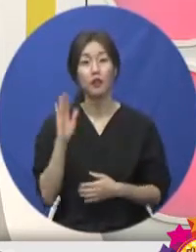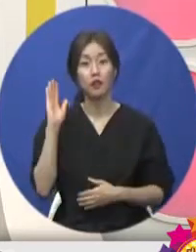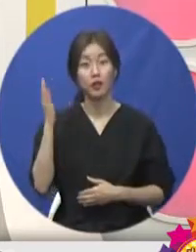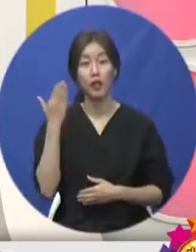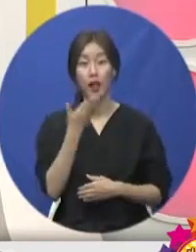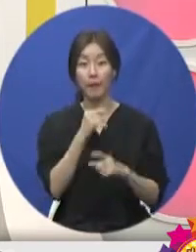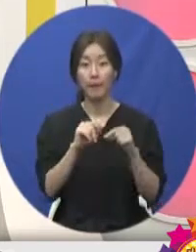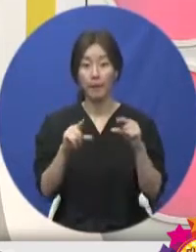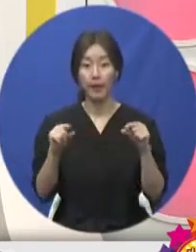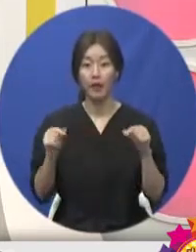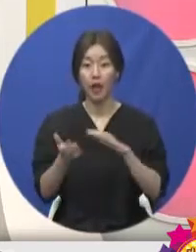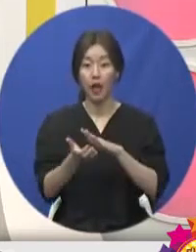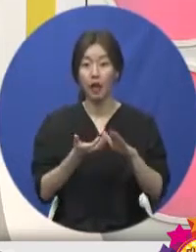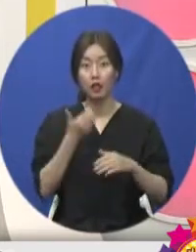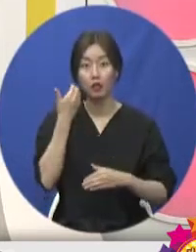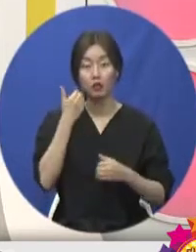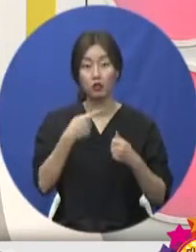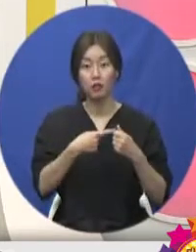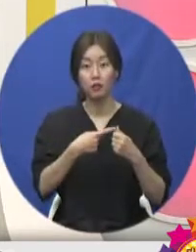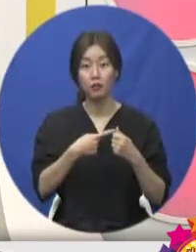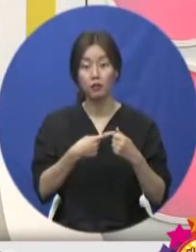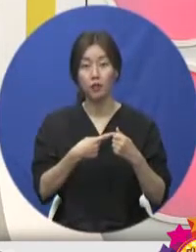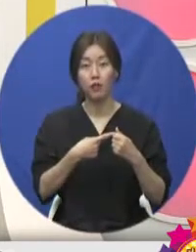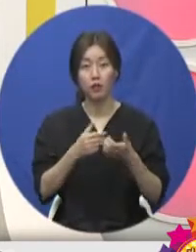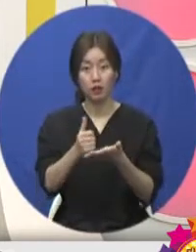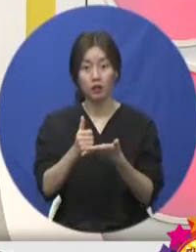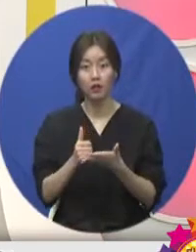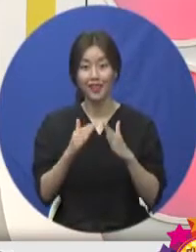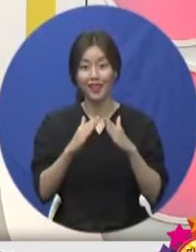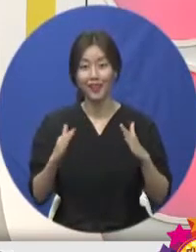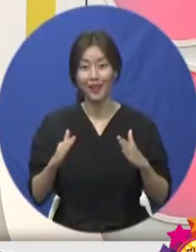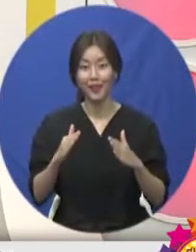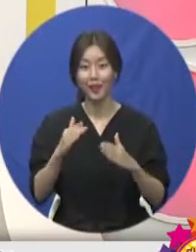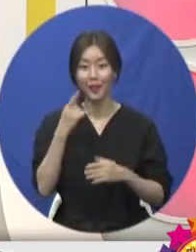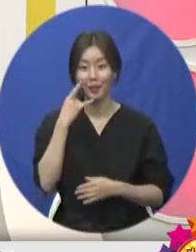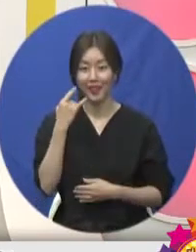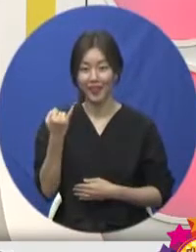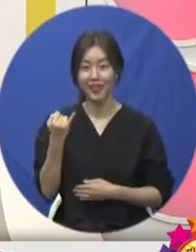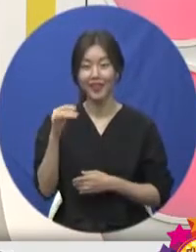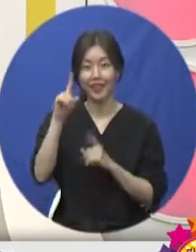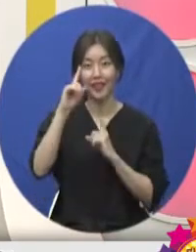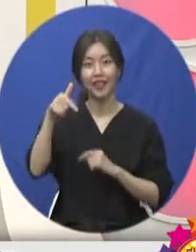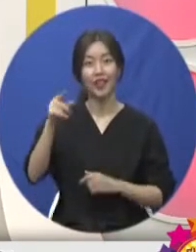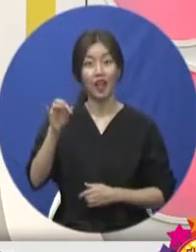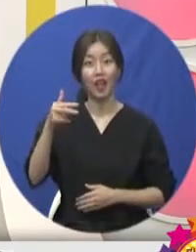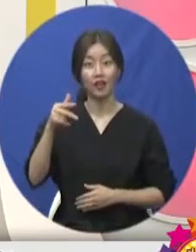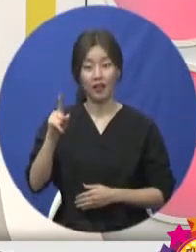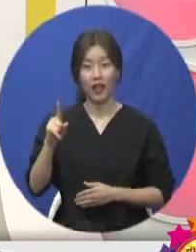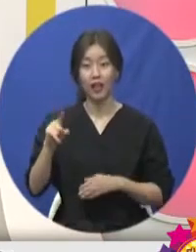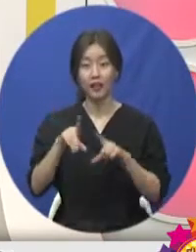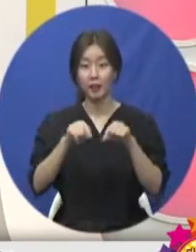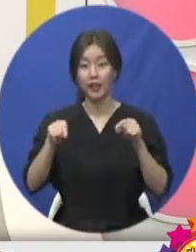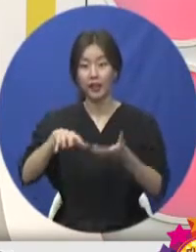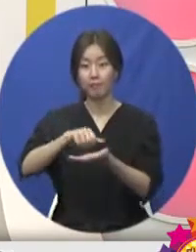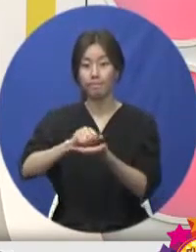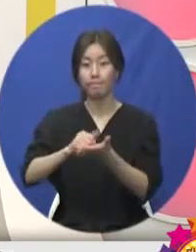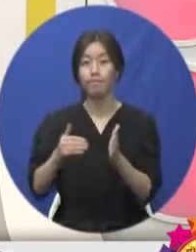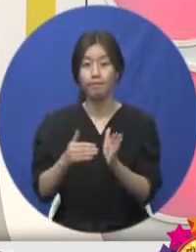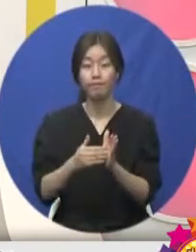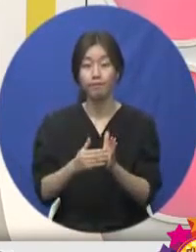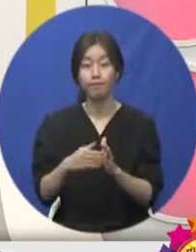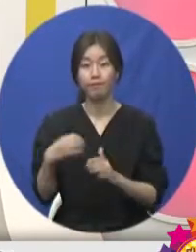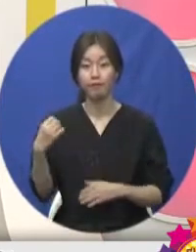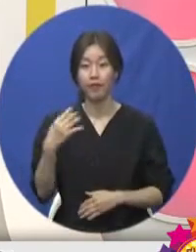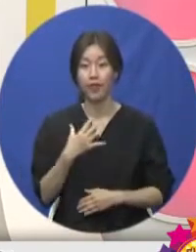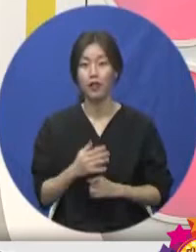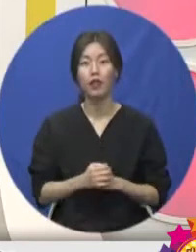그 반찬 아까 그 밑반찬 전주의 어머니 네. 이경재 어머니 밑반찬 담으셨다고 했잖아요. 매실도 담고 여러 가지.